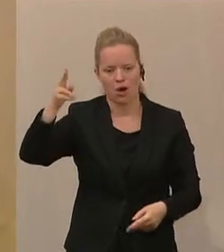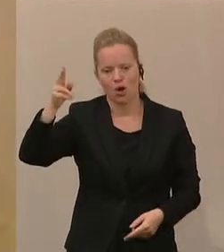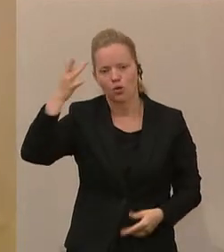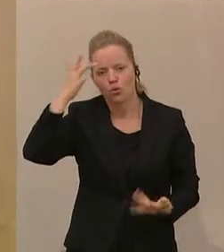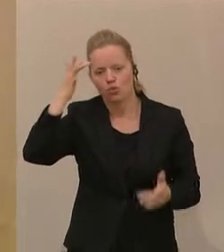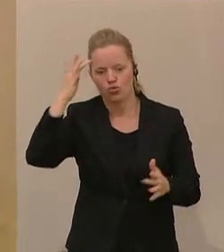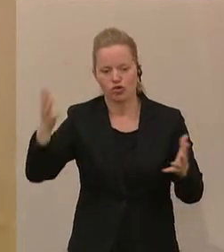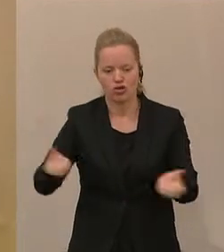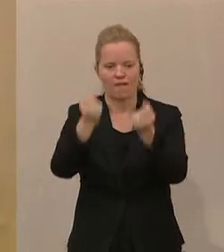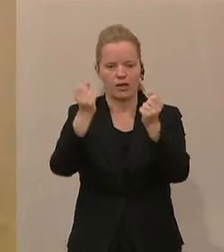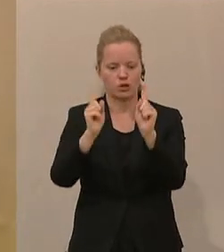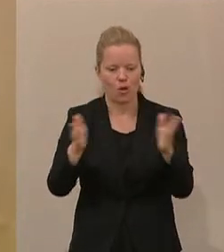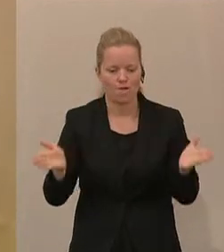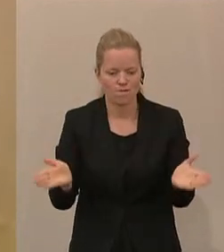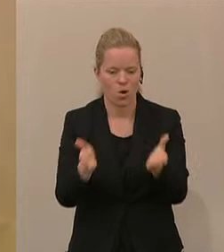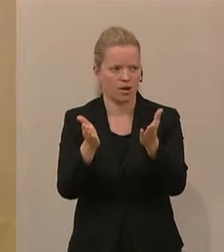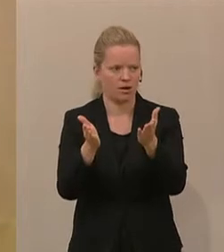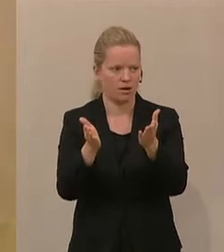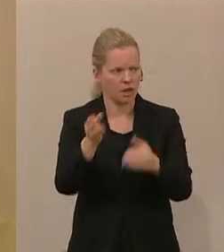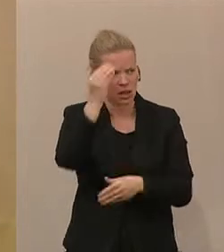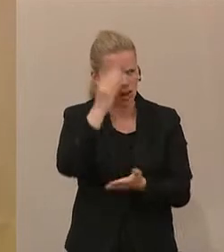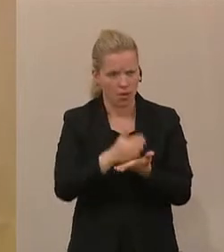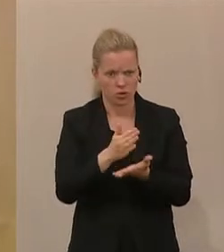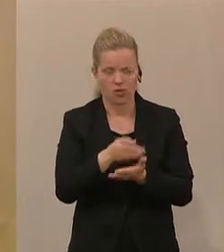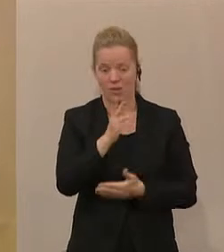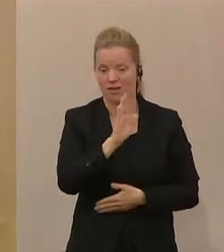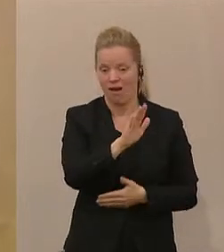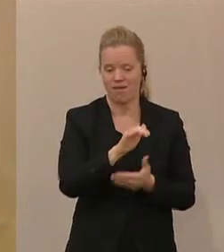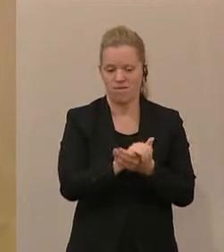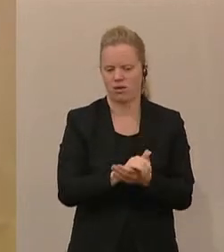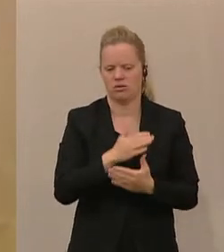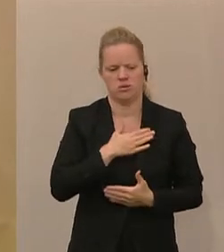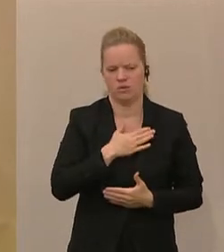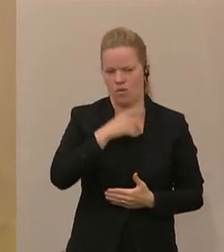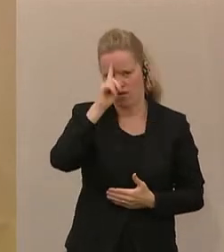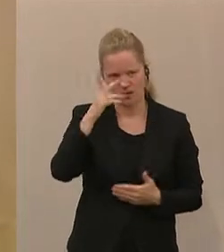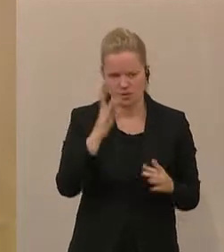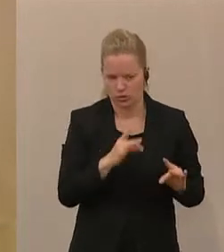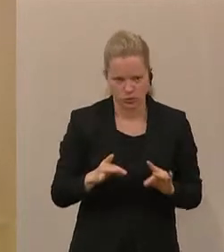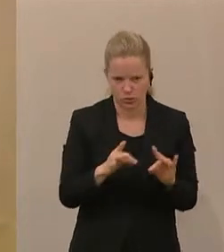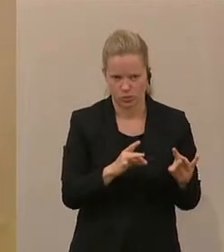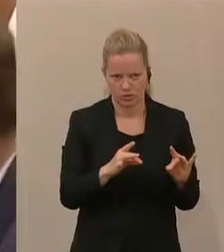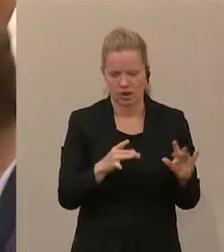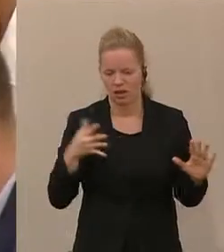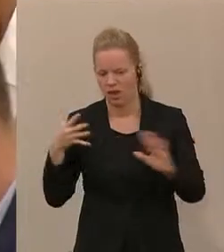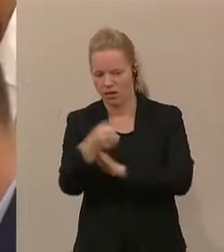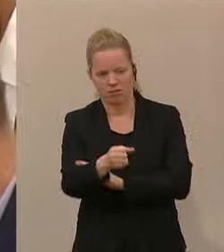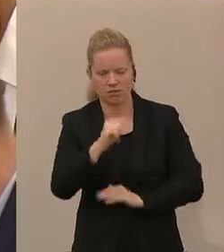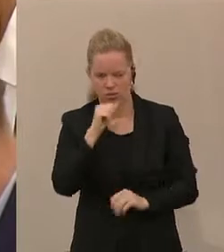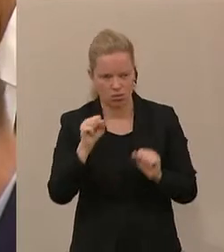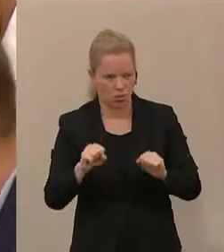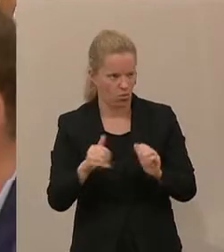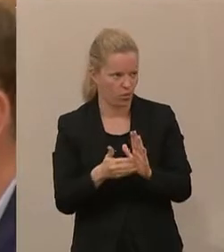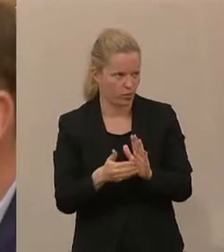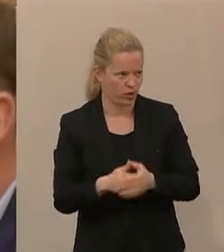zu fördern. Das glaube ich Ihnen aufs Wort. Weil Ihre Freunde wissen ja sowieso, was sie zu tun haben. Da war eine Intervention nicht notwendig. Nur eines